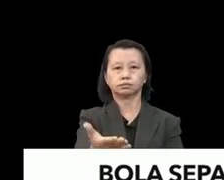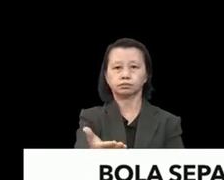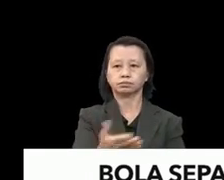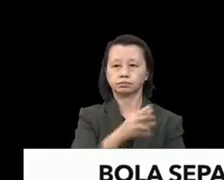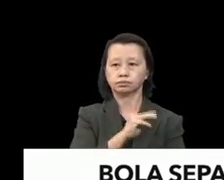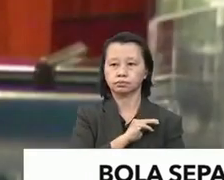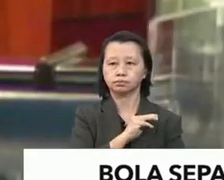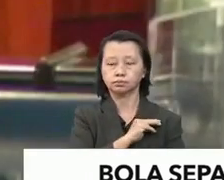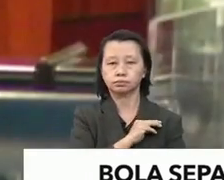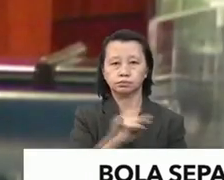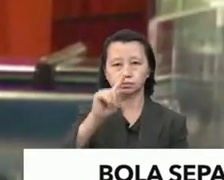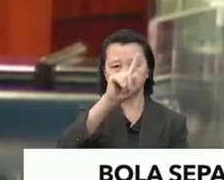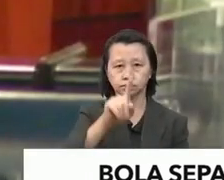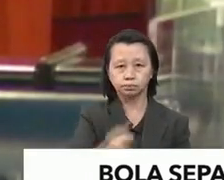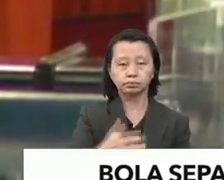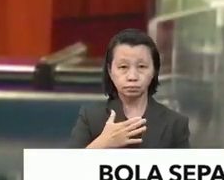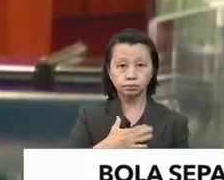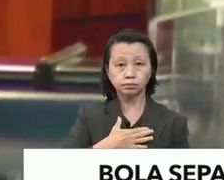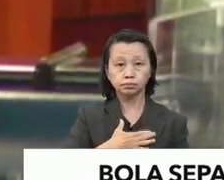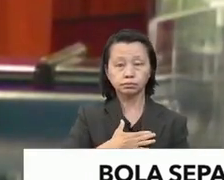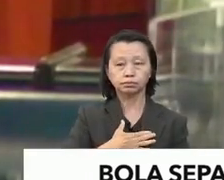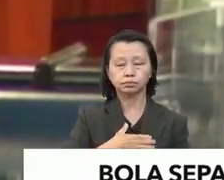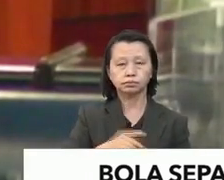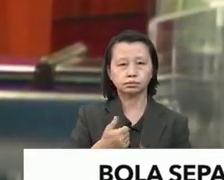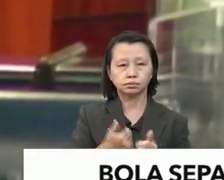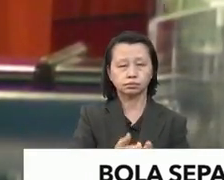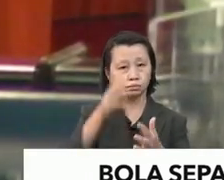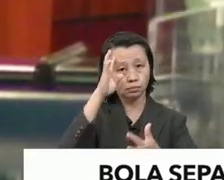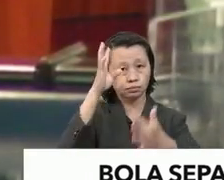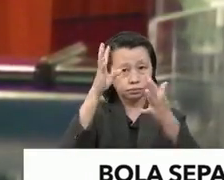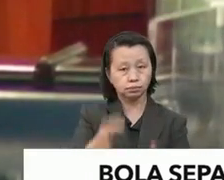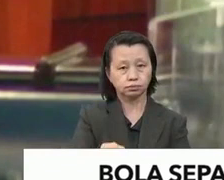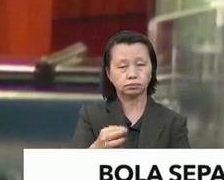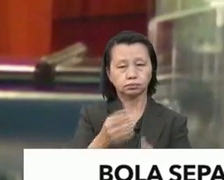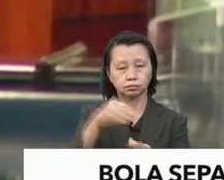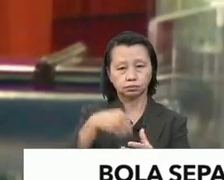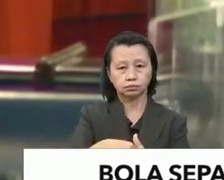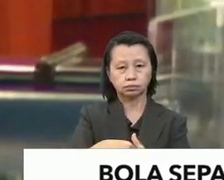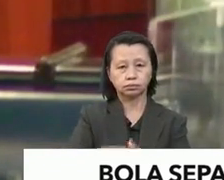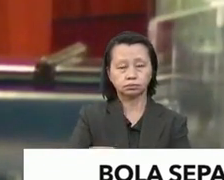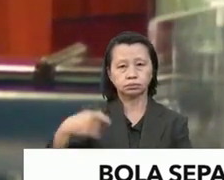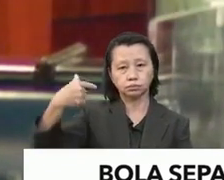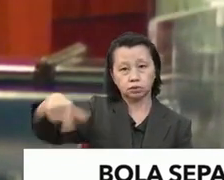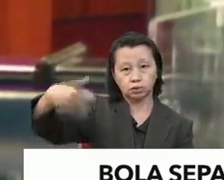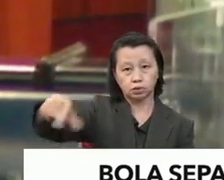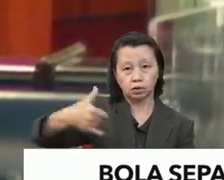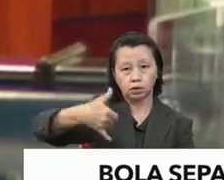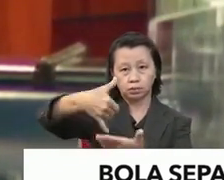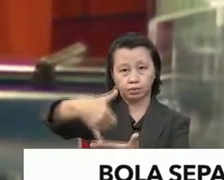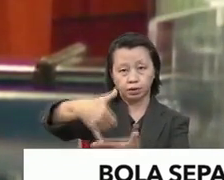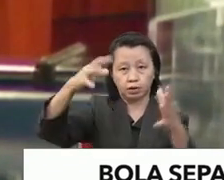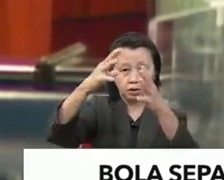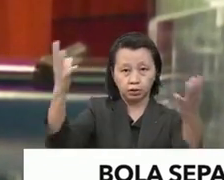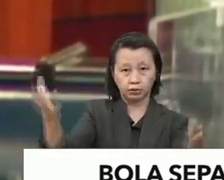berkata demikian sebagai menjawab seorang ahli parlimen Syekh rizuki Naina BKD yang ingin tahu sejauh mana GBS